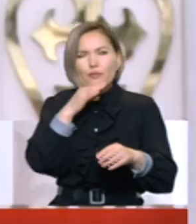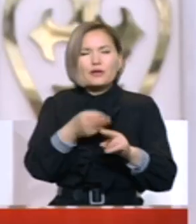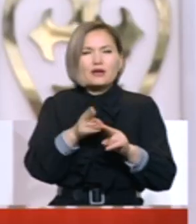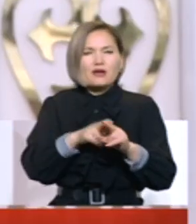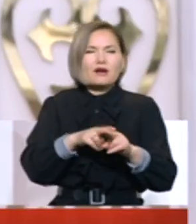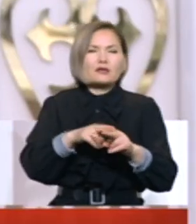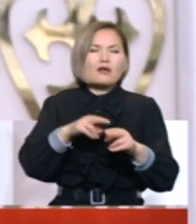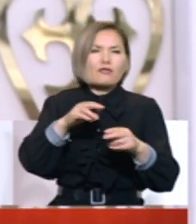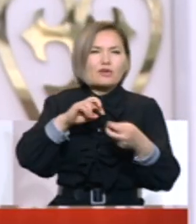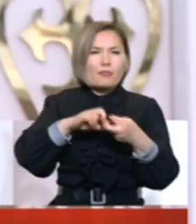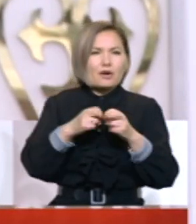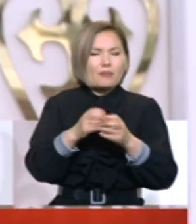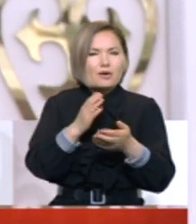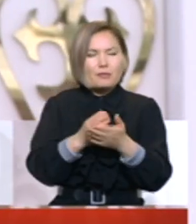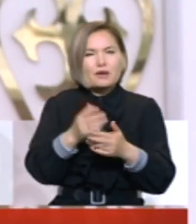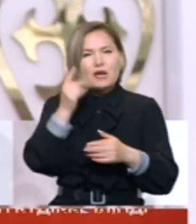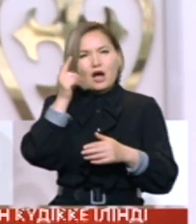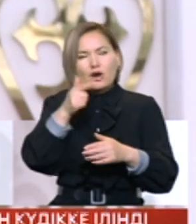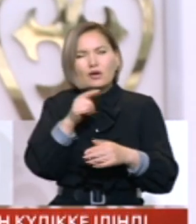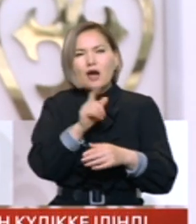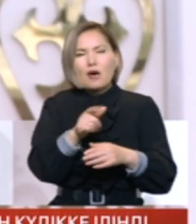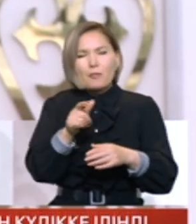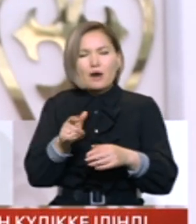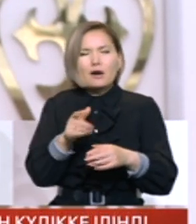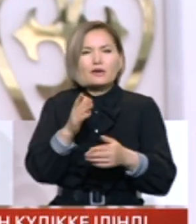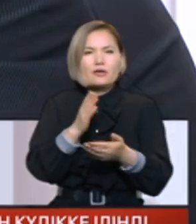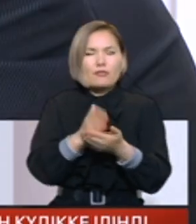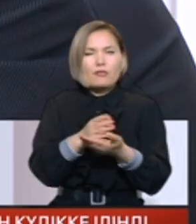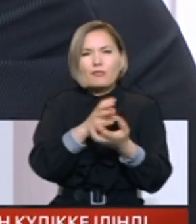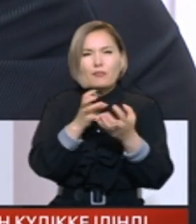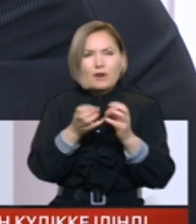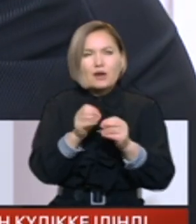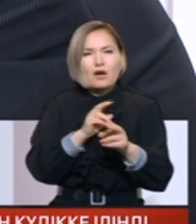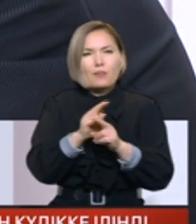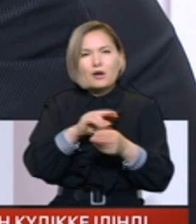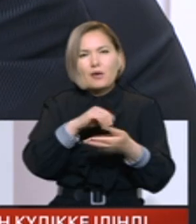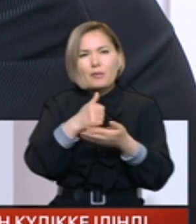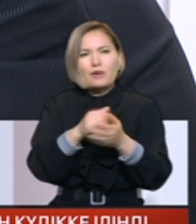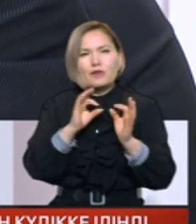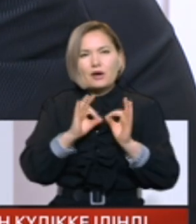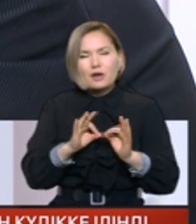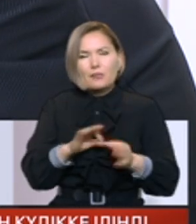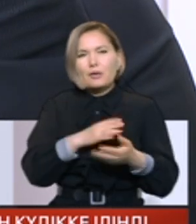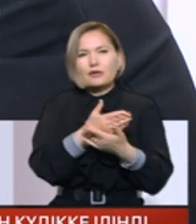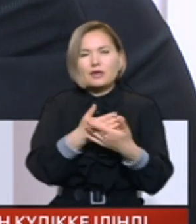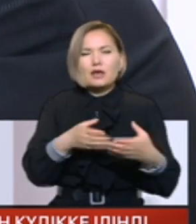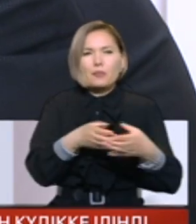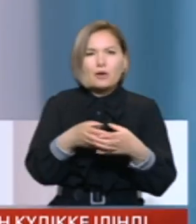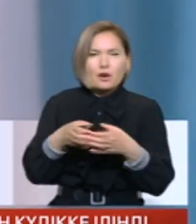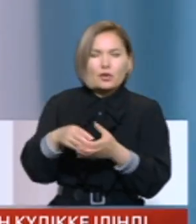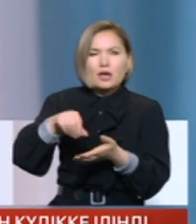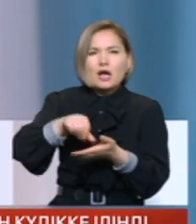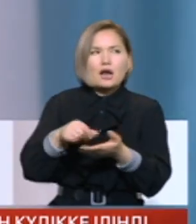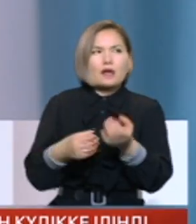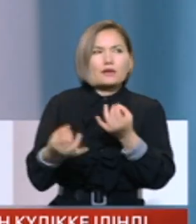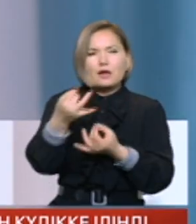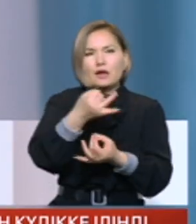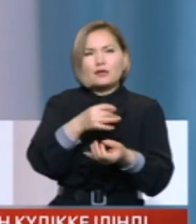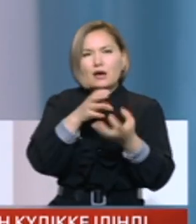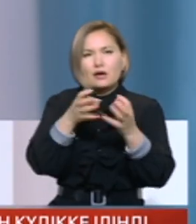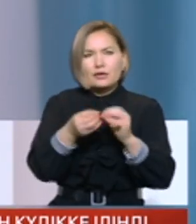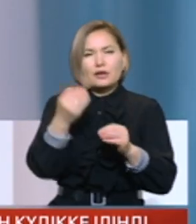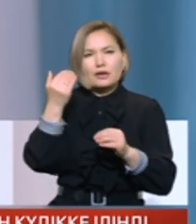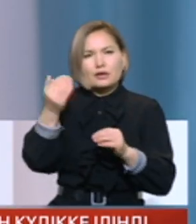дейді заңгерлер. Осы мәселені бүгін Конституциялық және Жоғарғы сот, Бас прокуратура мен түрлі қоғамдық ұйымдар өкілдері